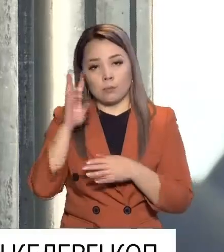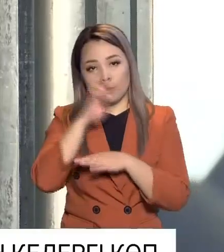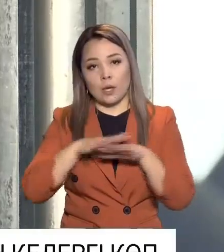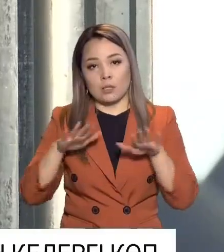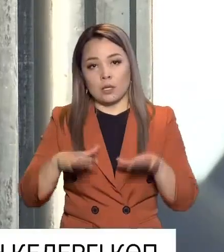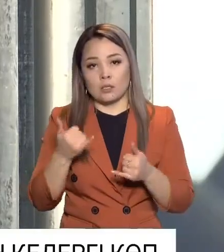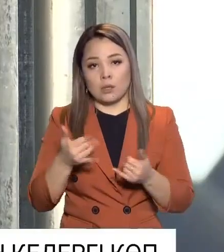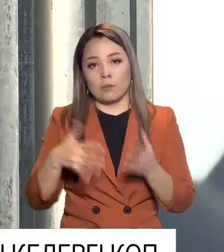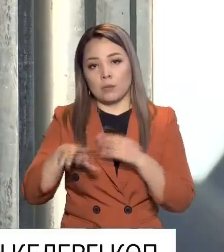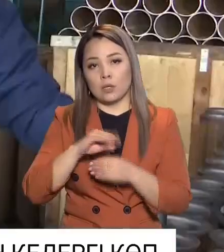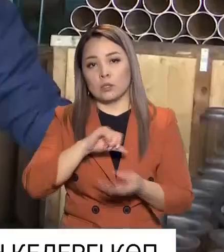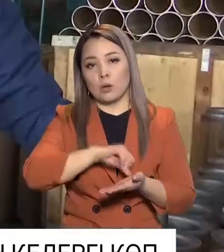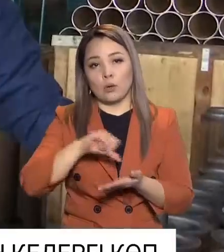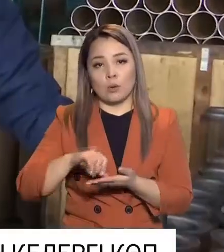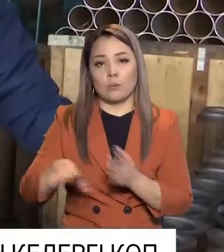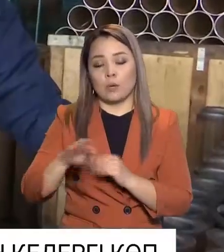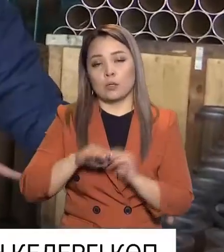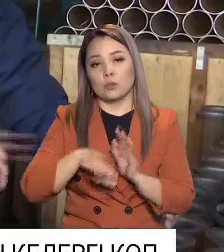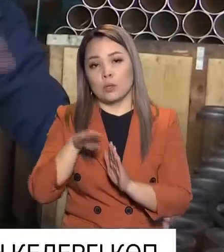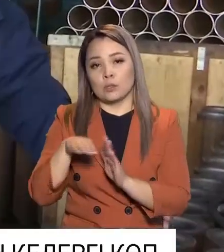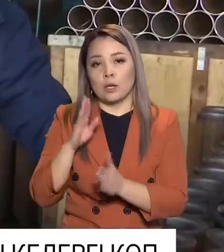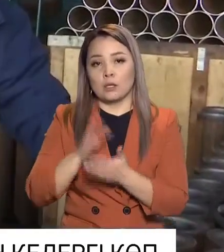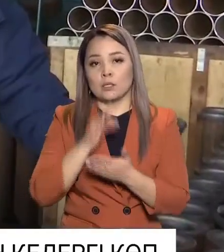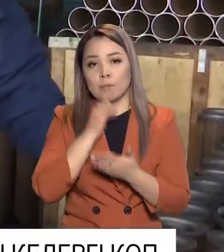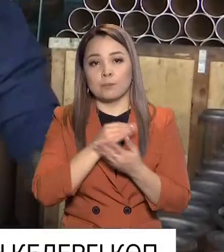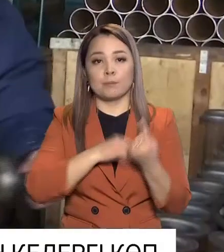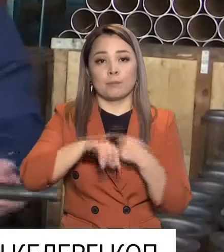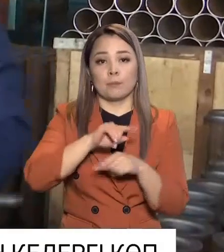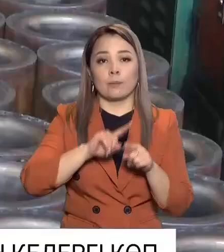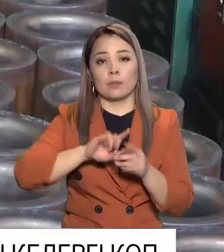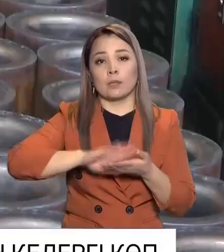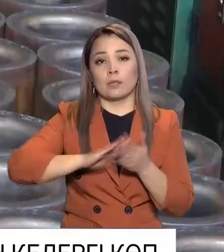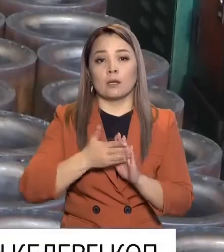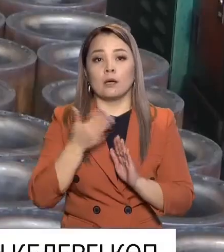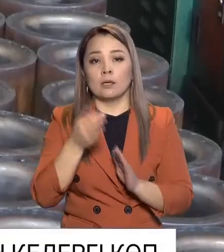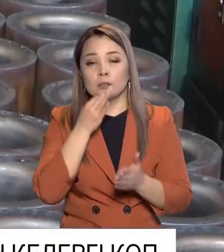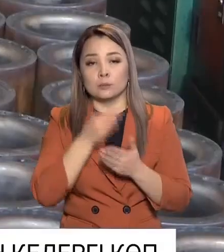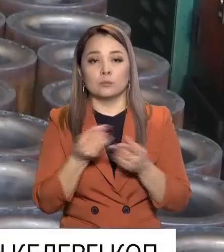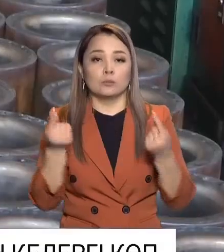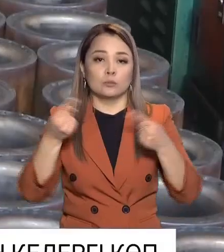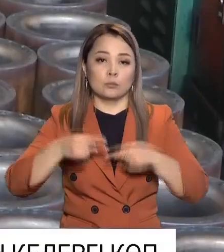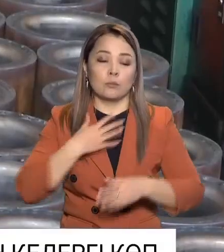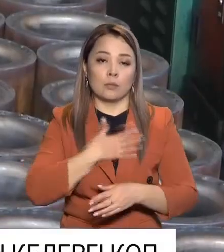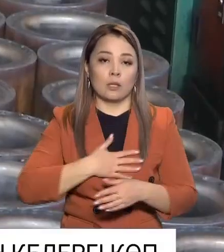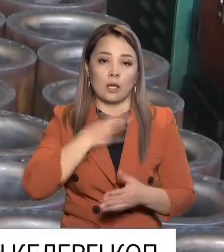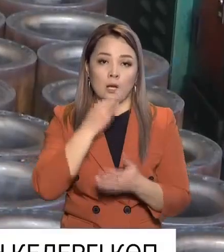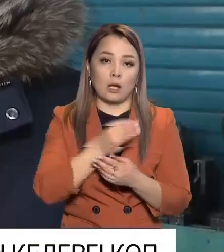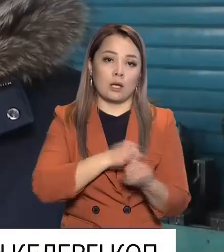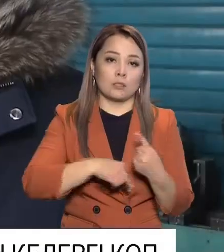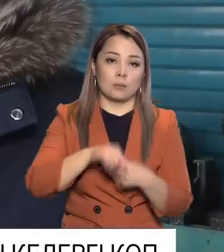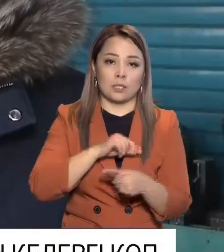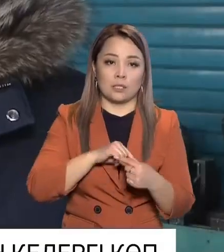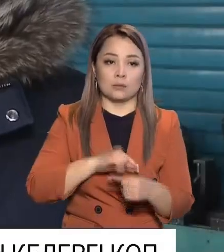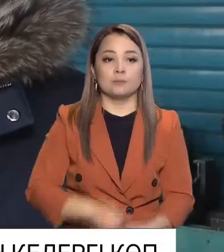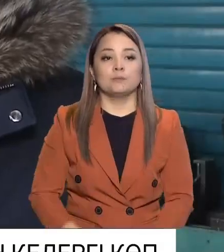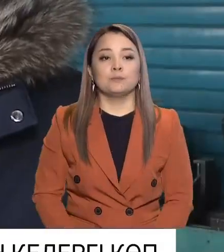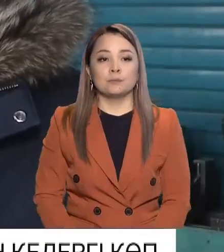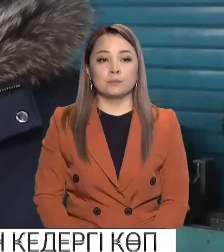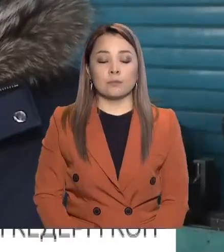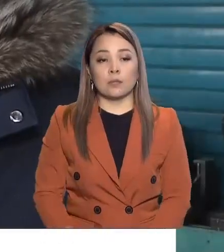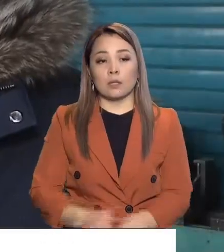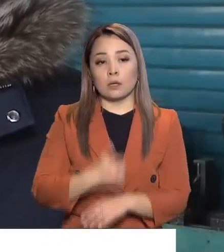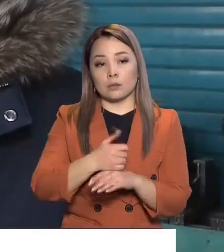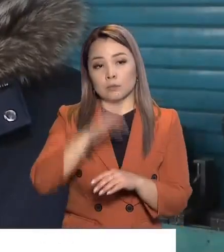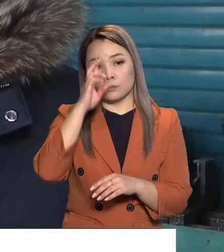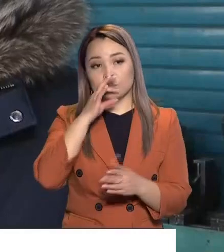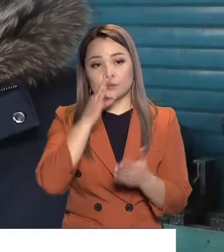Мемлекеттік орган тарапынан өкіл жағдайды оңалту үшін тағайындалғанымен бизнесіміз керісінше құрдымға кетіп барады деп қынжылады кәсіпкерлер. Мемлекет басшысы айтқан болатын,